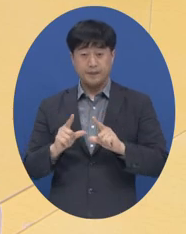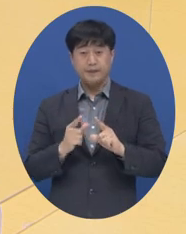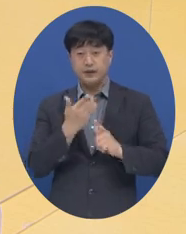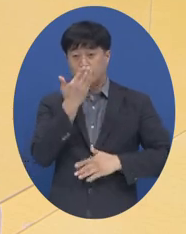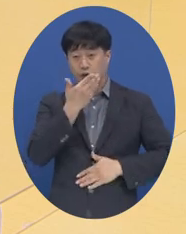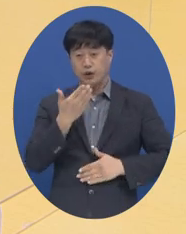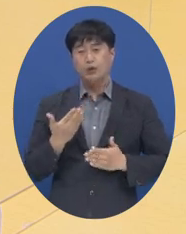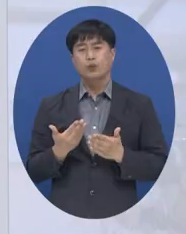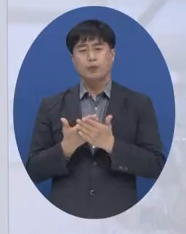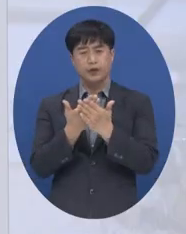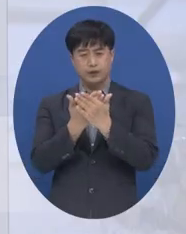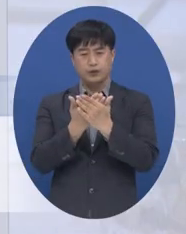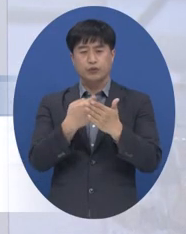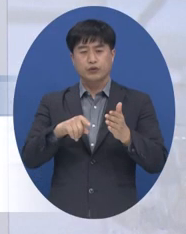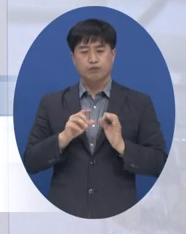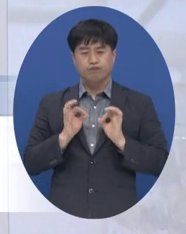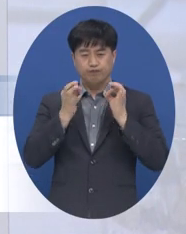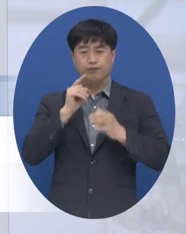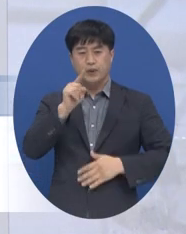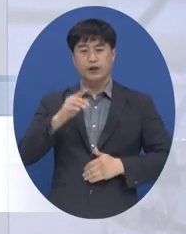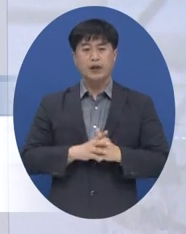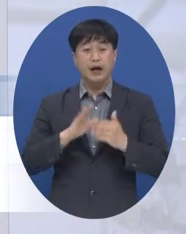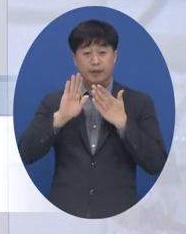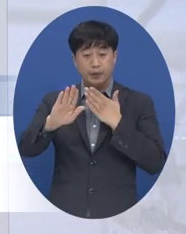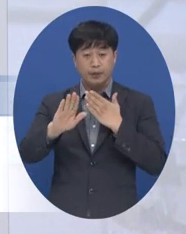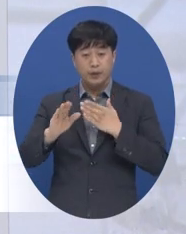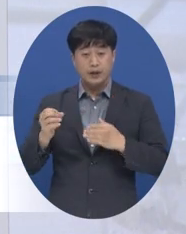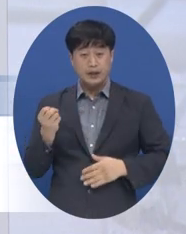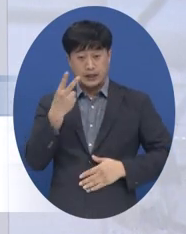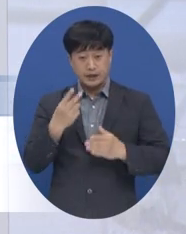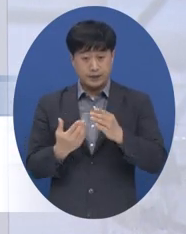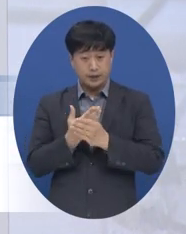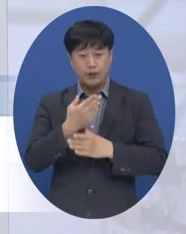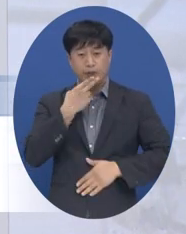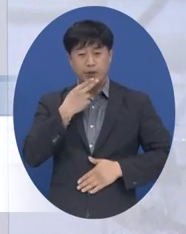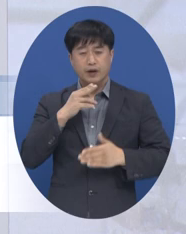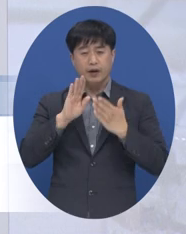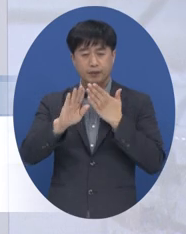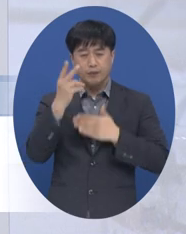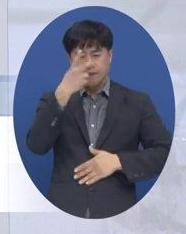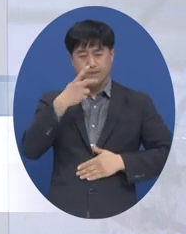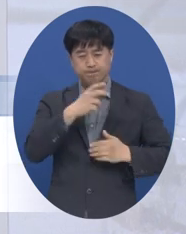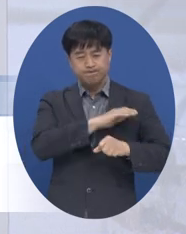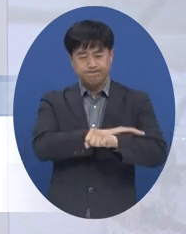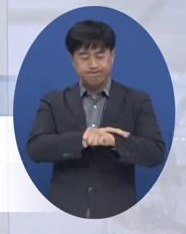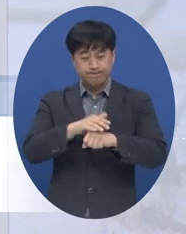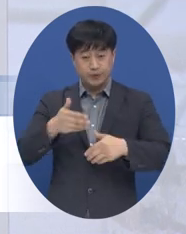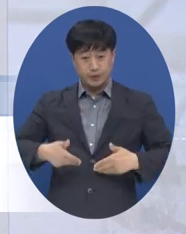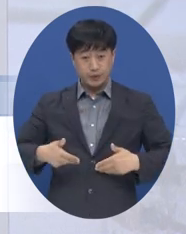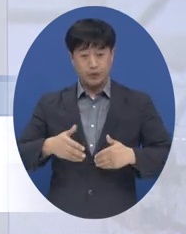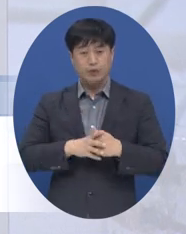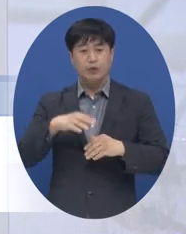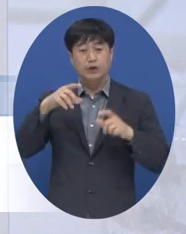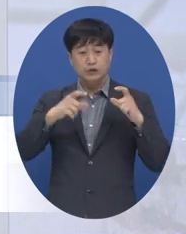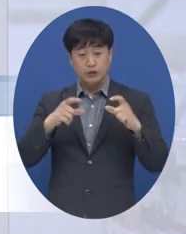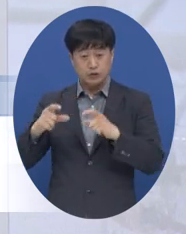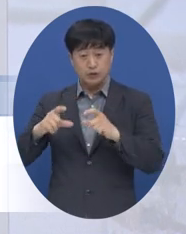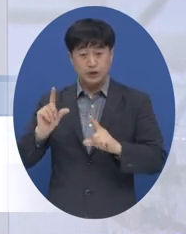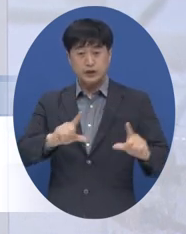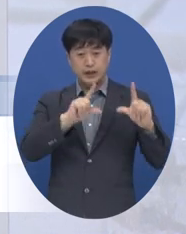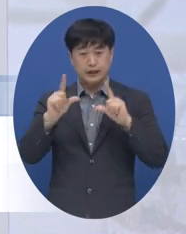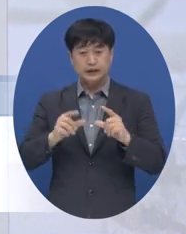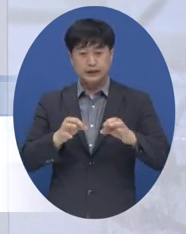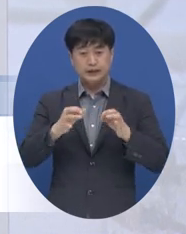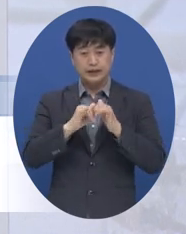힘쓰겠다고 말했습니다. 이제 앞으로는 이제 재발되지 않도록 이제 사후 관리를 잘해야 될것 같고, 특히 해당 지역에 거주하시는